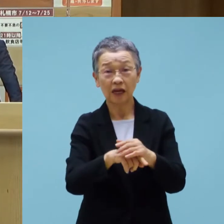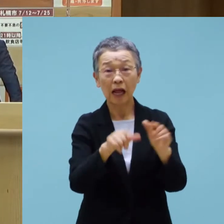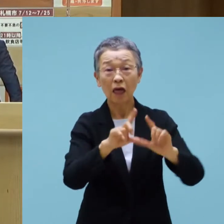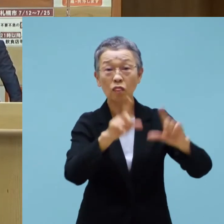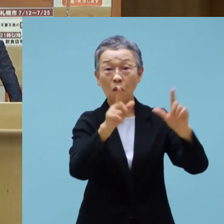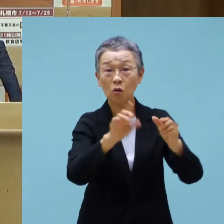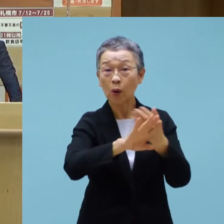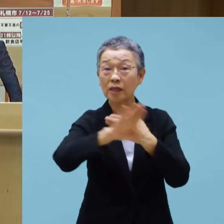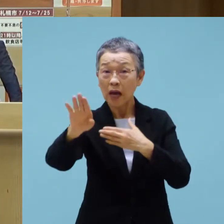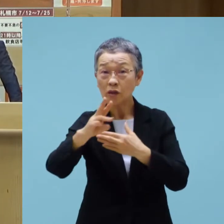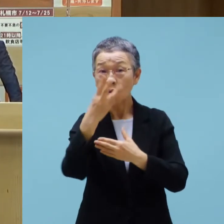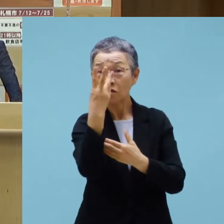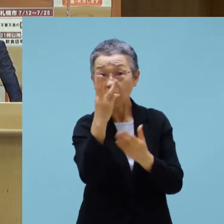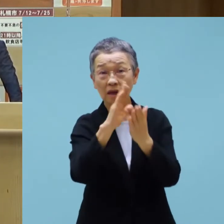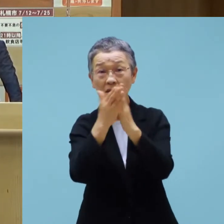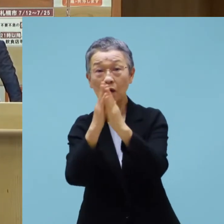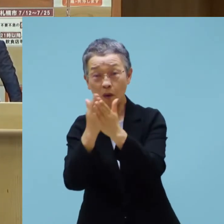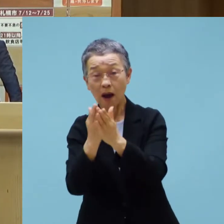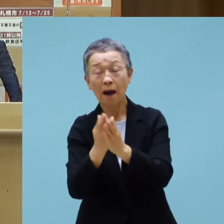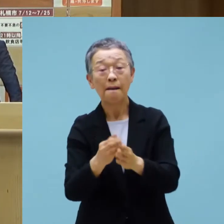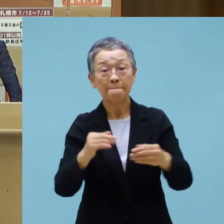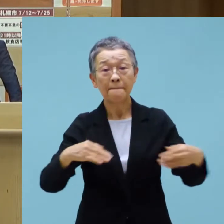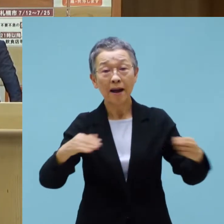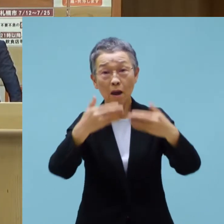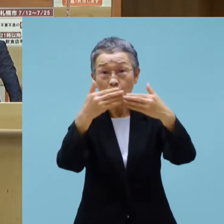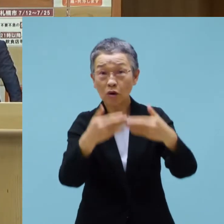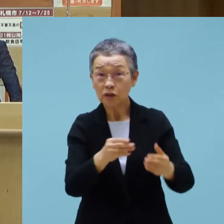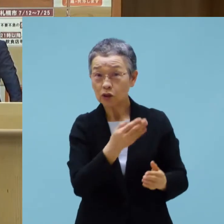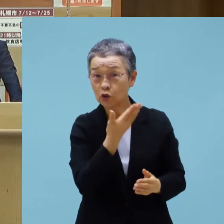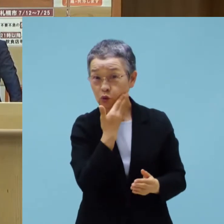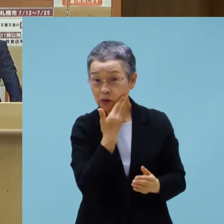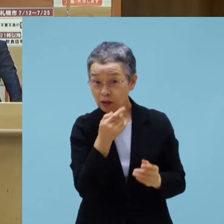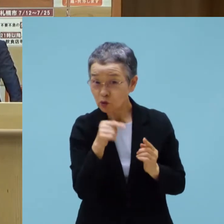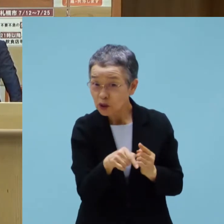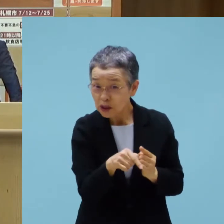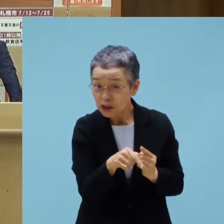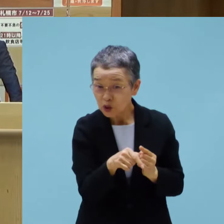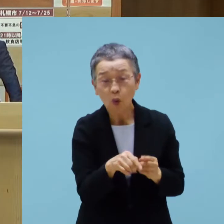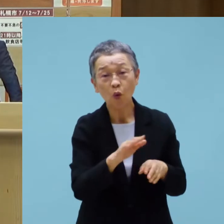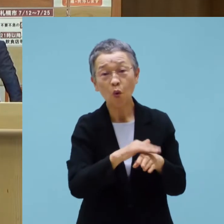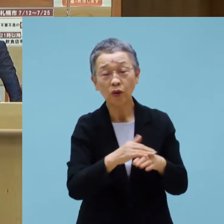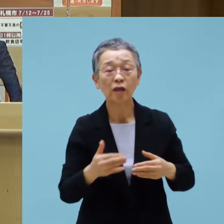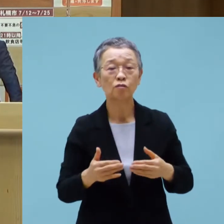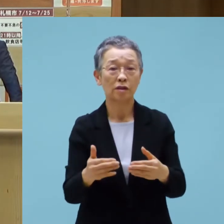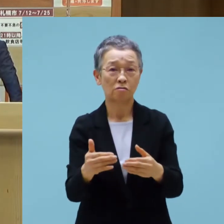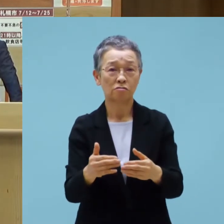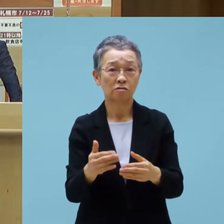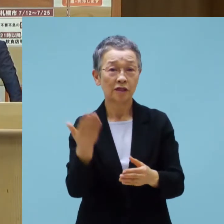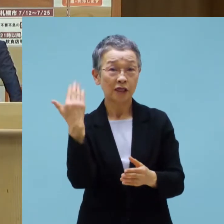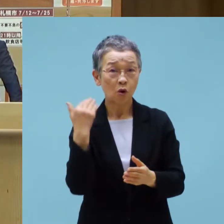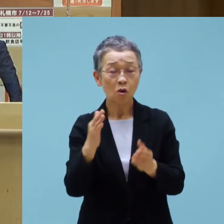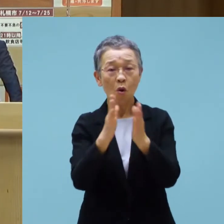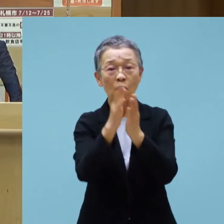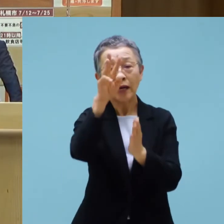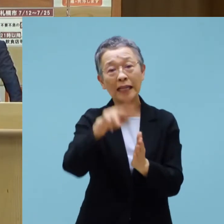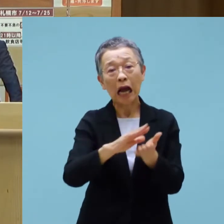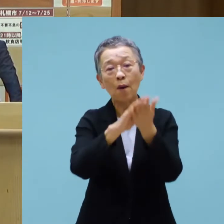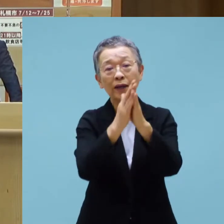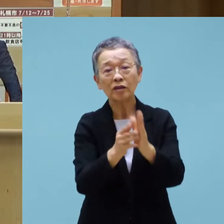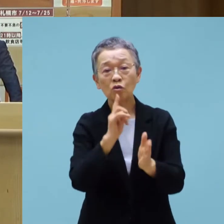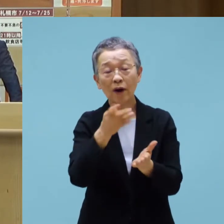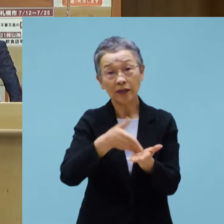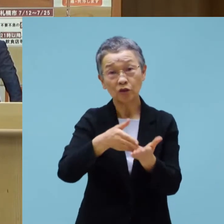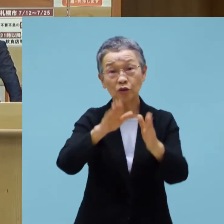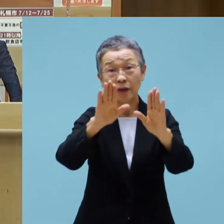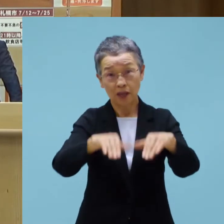は今まん延防止等重点措置でやっていると。で、まあ、先ほどちょっと神奈川県の事例出しましたけども、知事の判断で